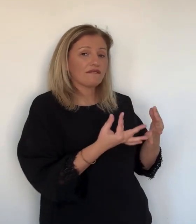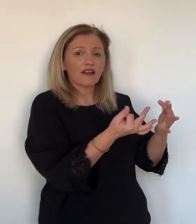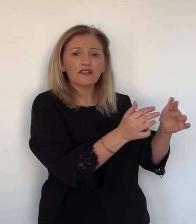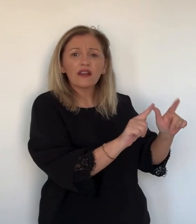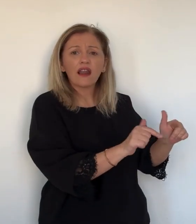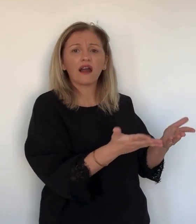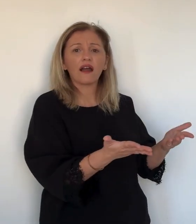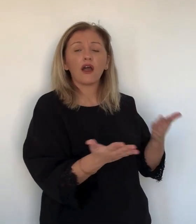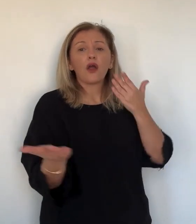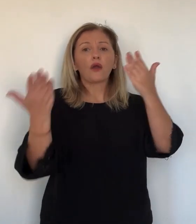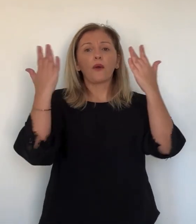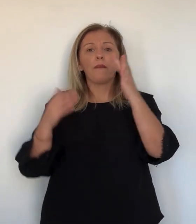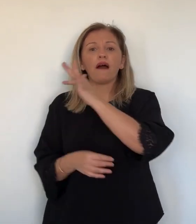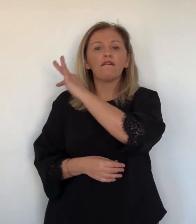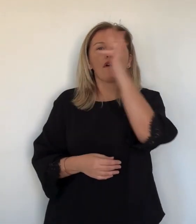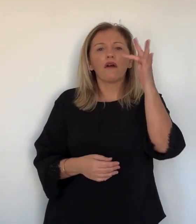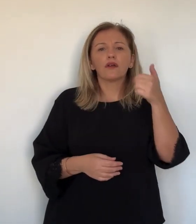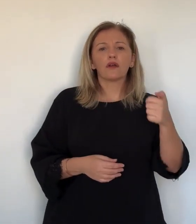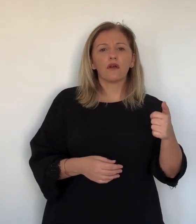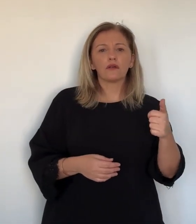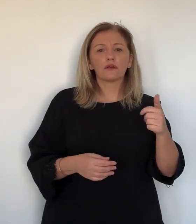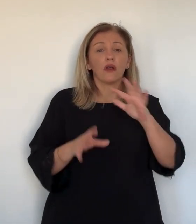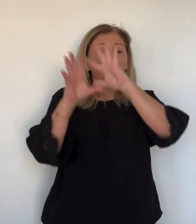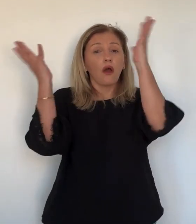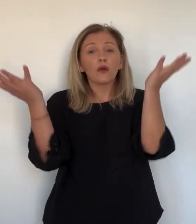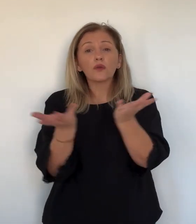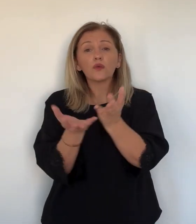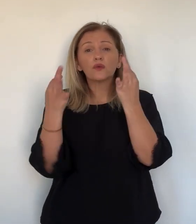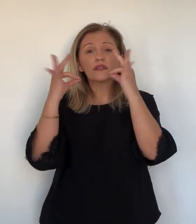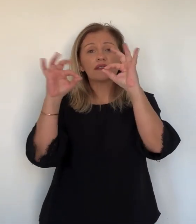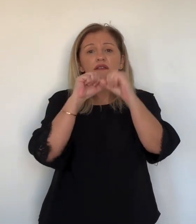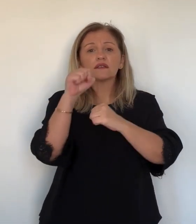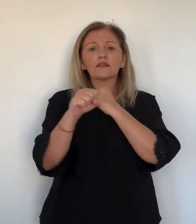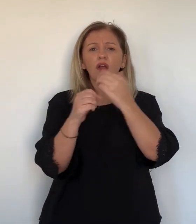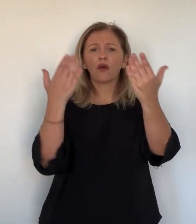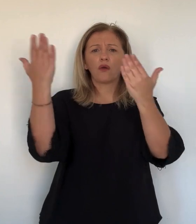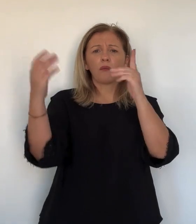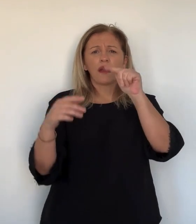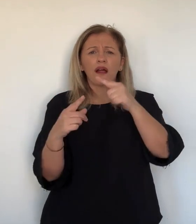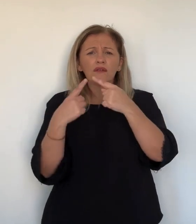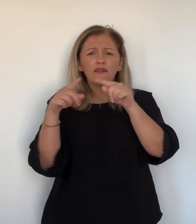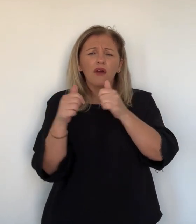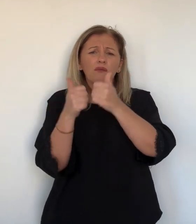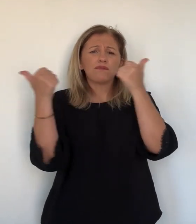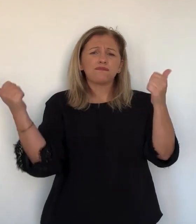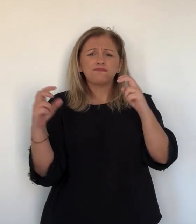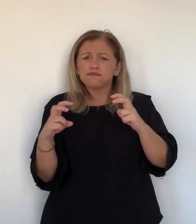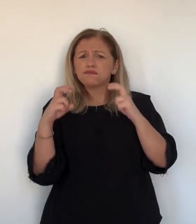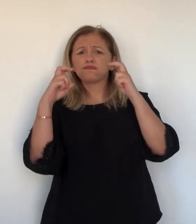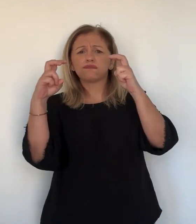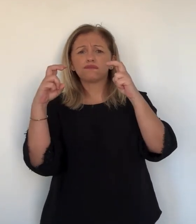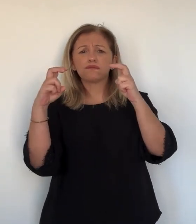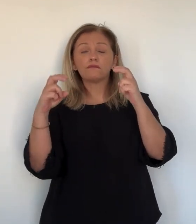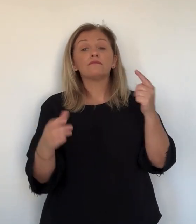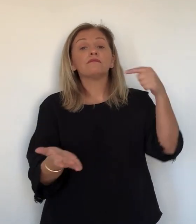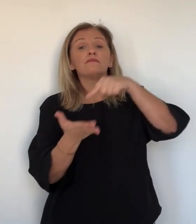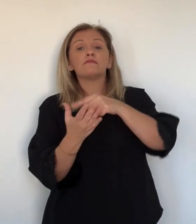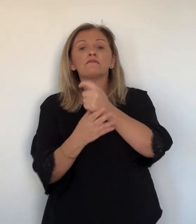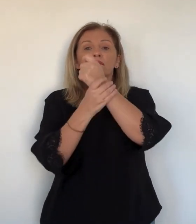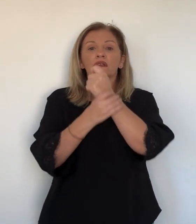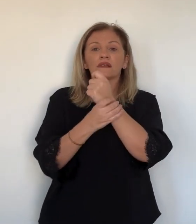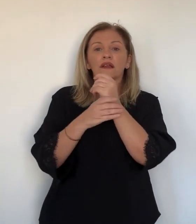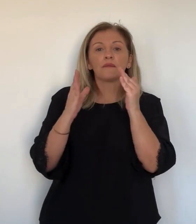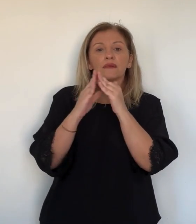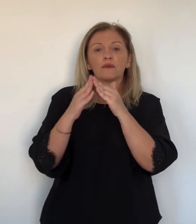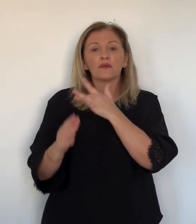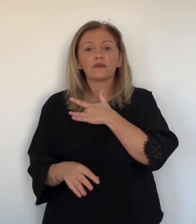particulièrement important. L'écart avec la moyenne nationale a doublé en moins de 10 ans. Les explications de Florence Santomarque.